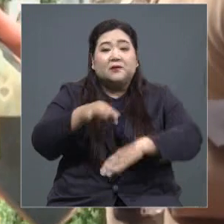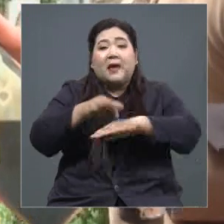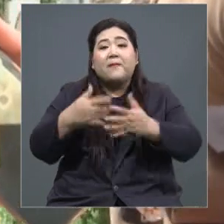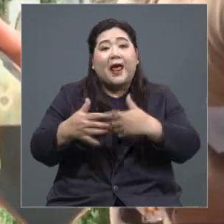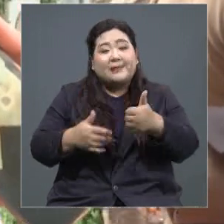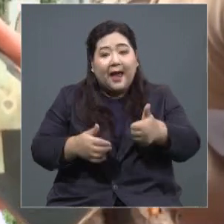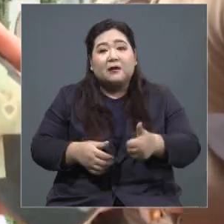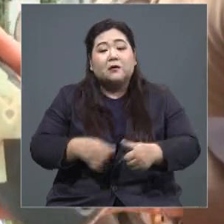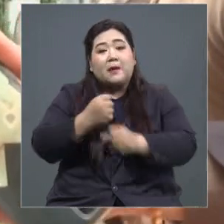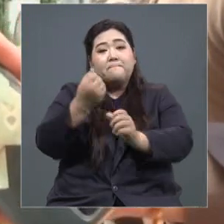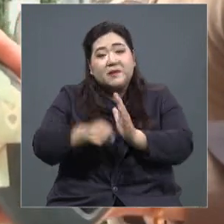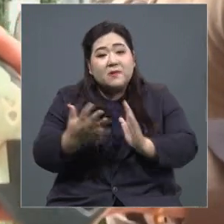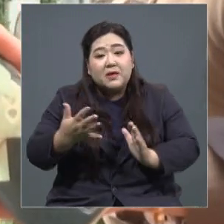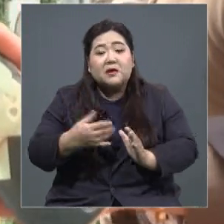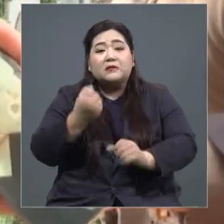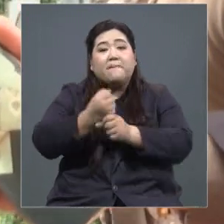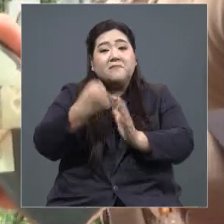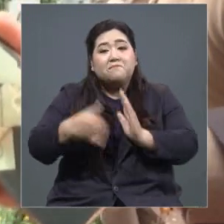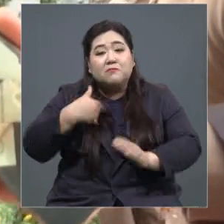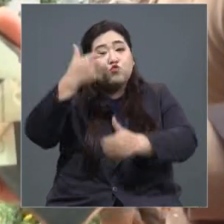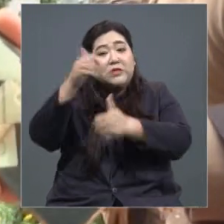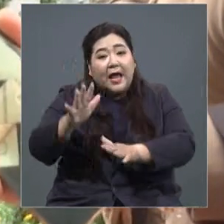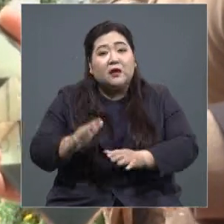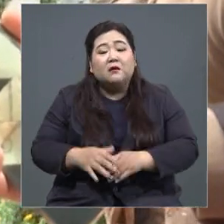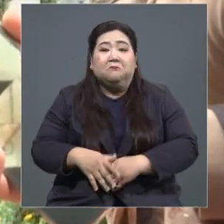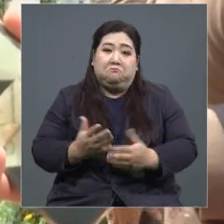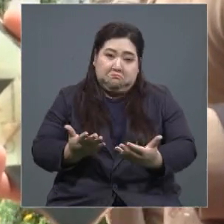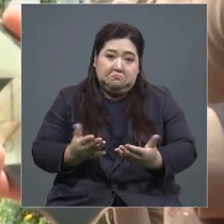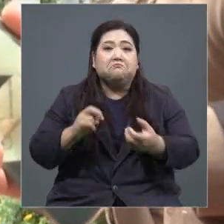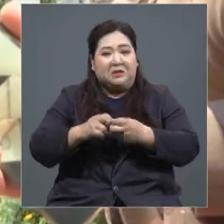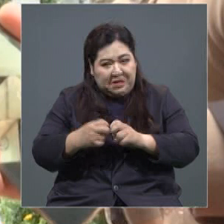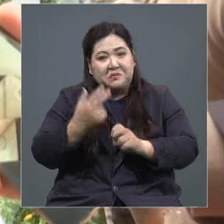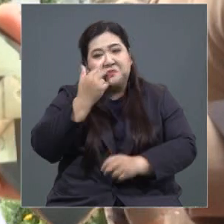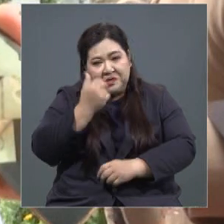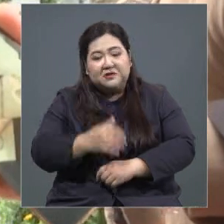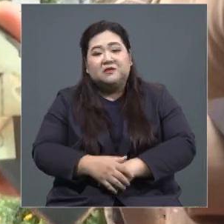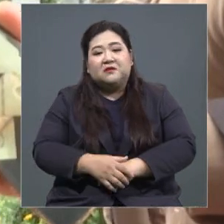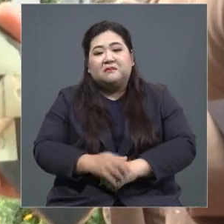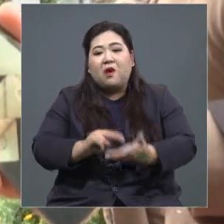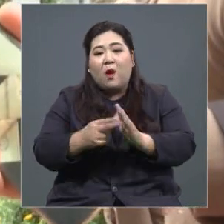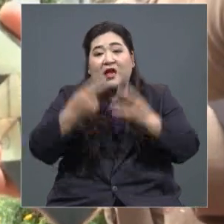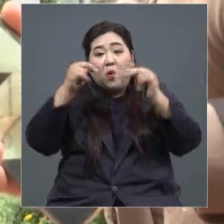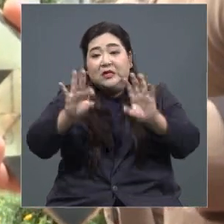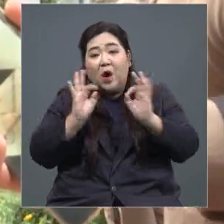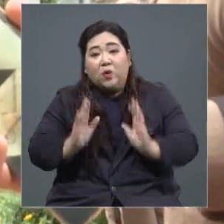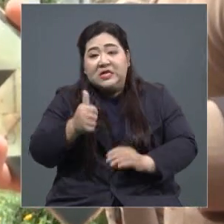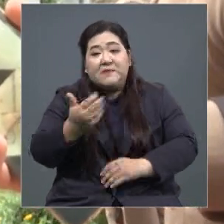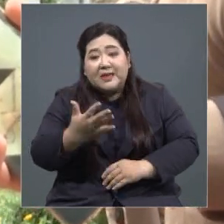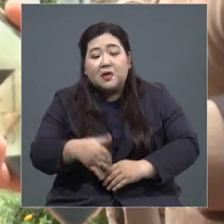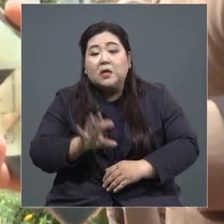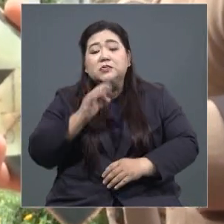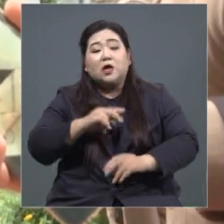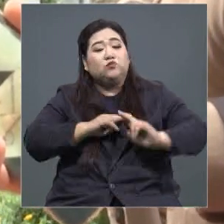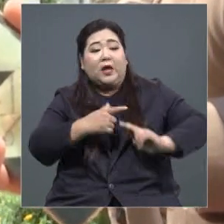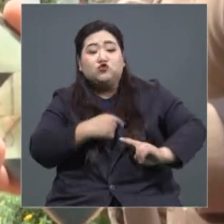ยว่าเขาทำอะไรหรือเปล่านะครับทำผิดอะไรมานะเหมือนกับว่าไม่ได้คัดคนไม่ได้อะไรเลยอ่ะแล้วแต่ใจแล้ว